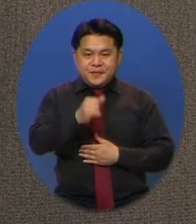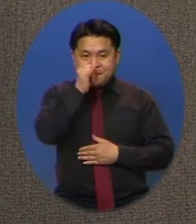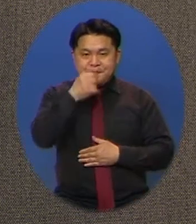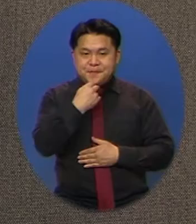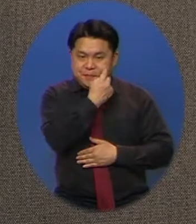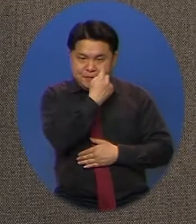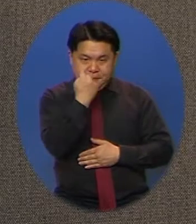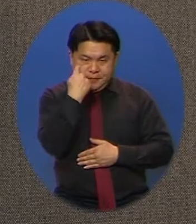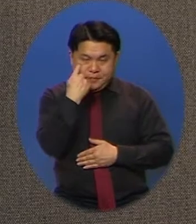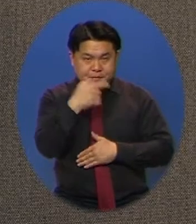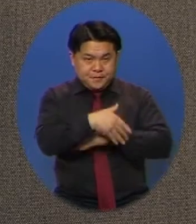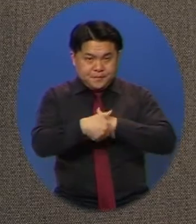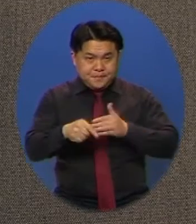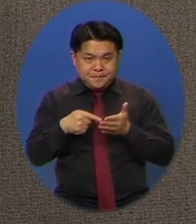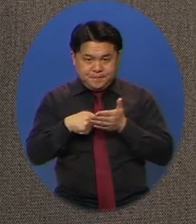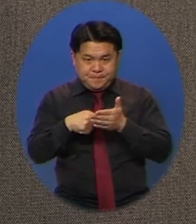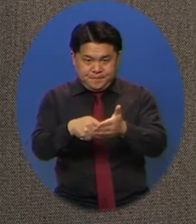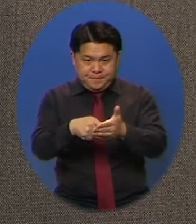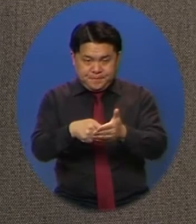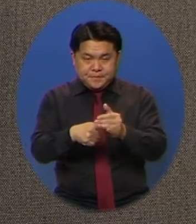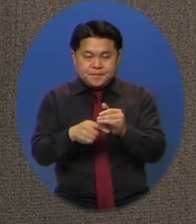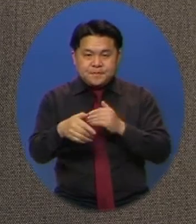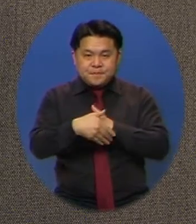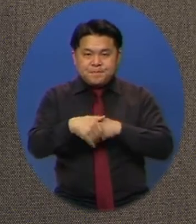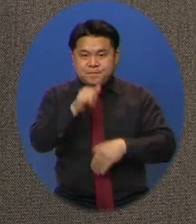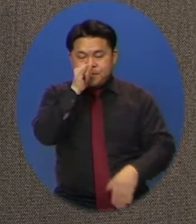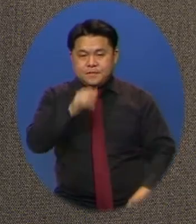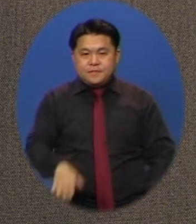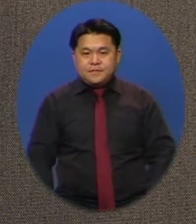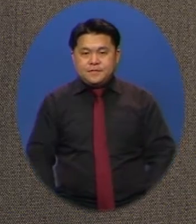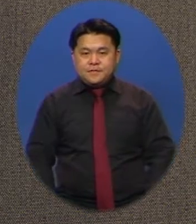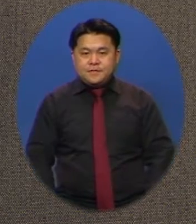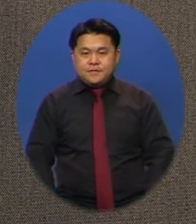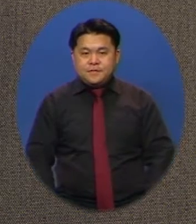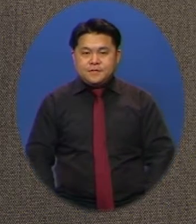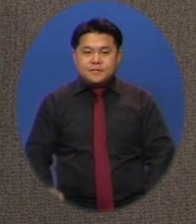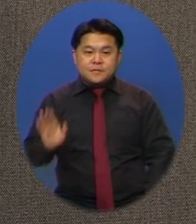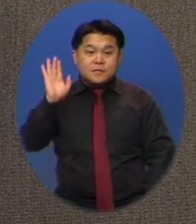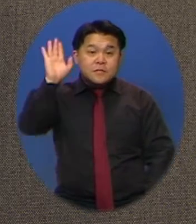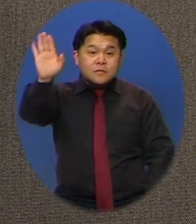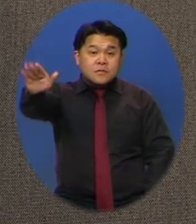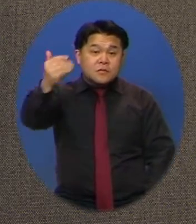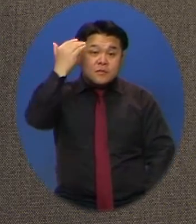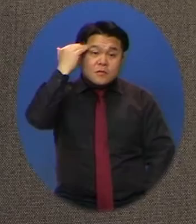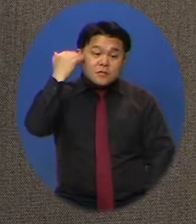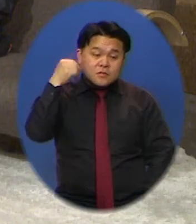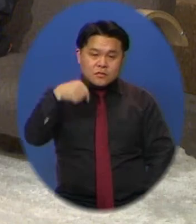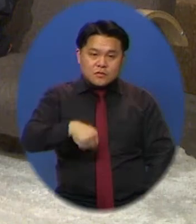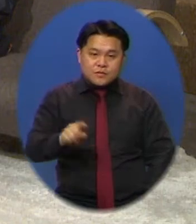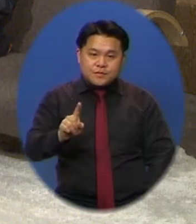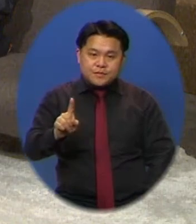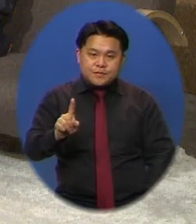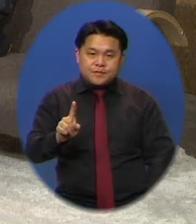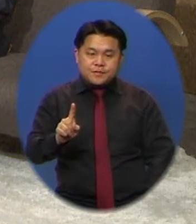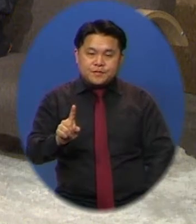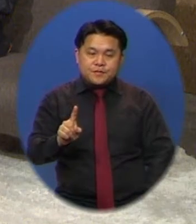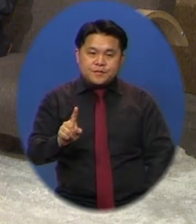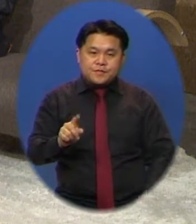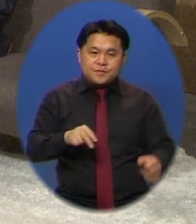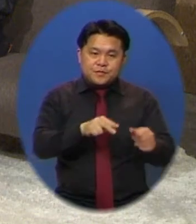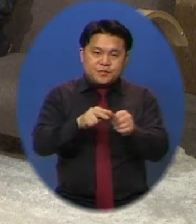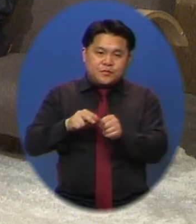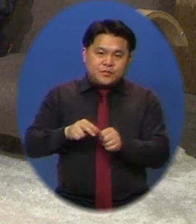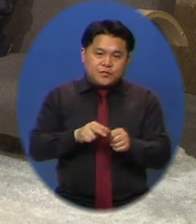안전한지를 확인하는 이런 계획을 추진할 계획입니다. 그리고 앞으로 우리나라가 여러 그 빅데이터를 갖고